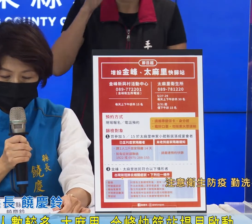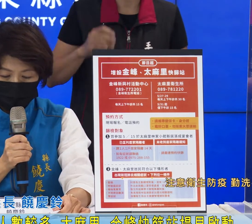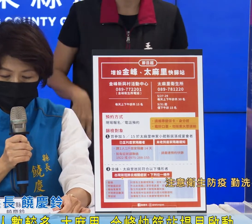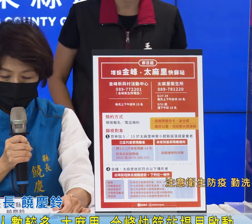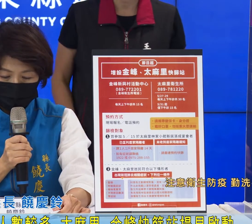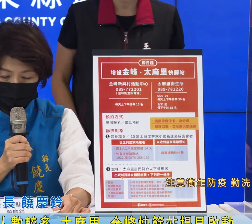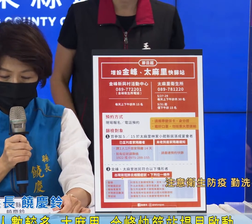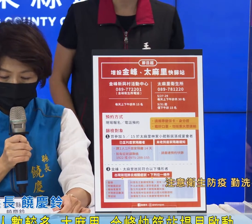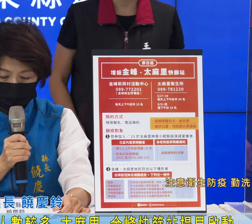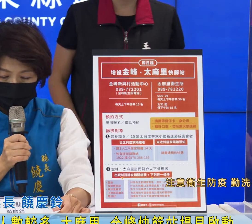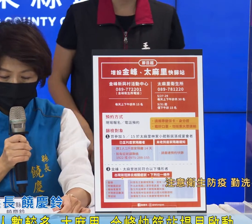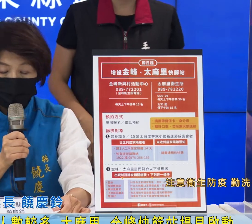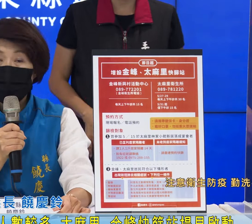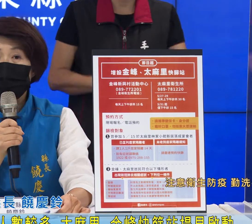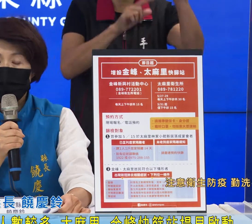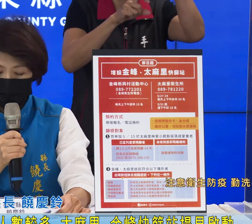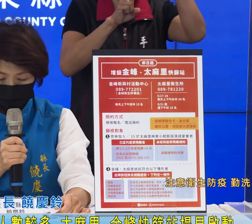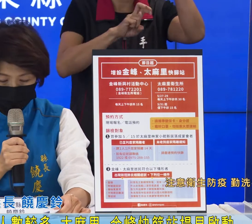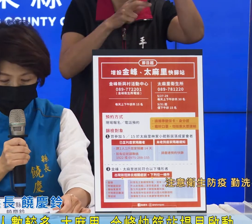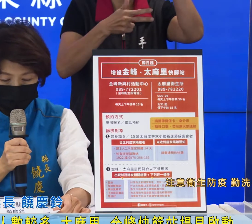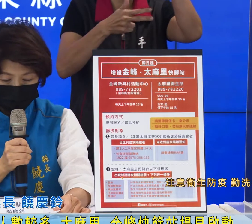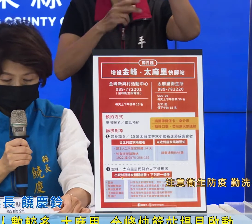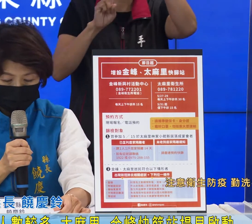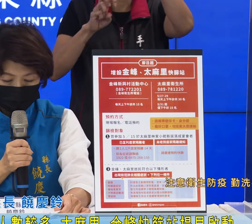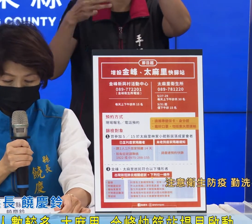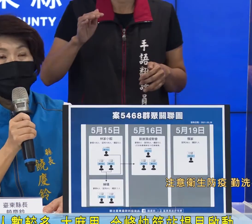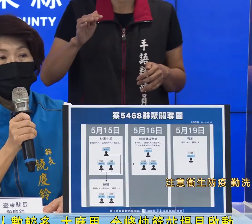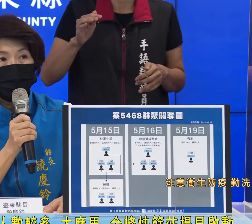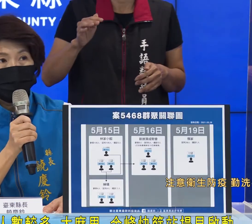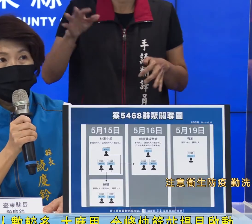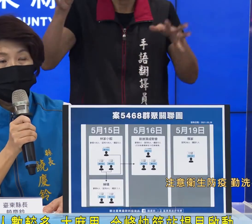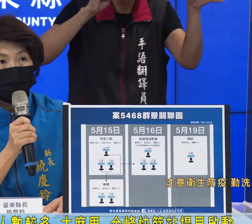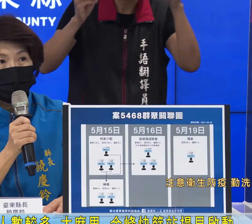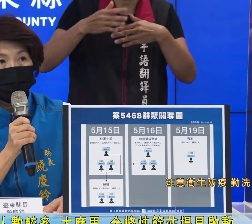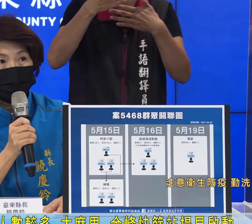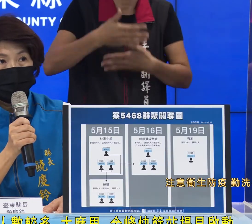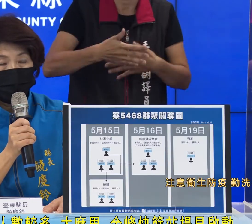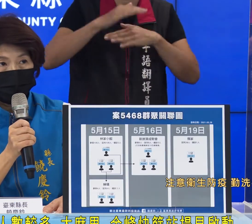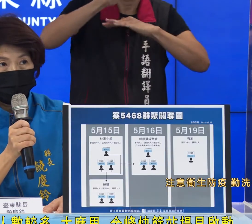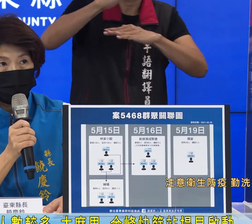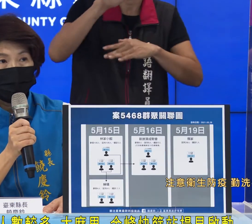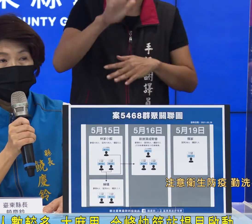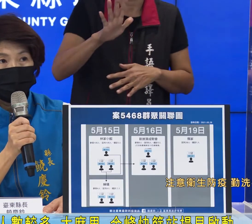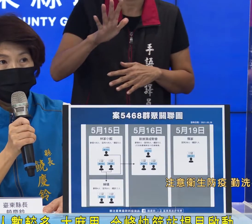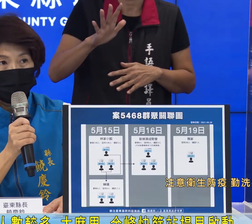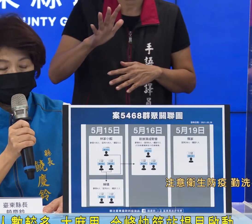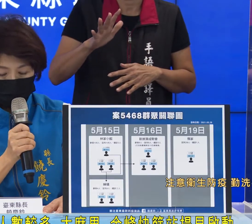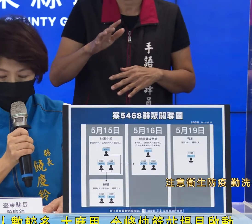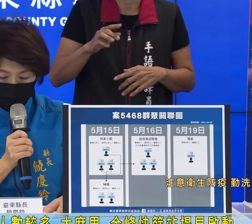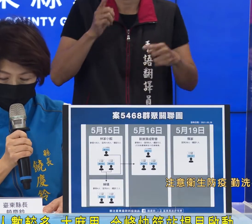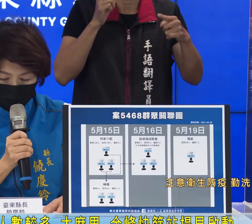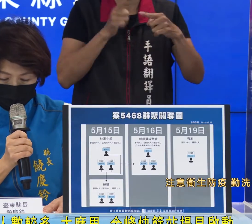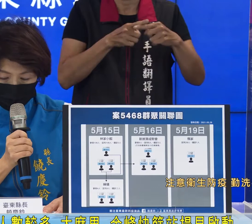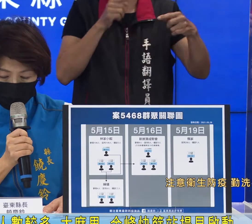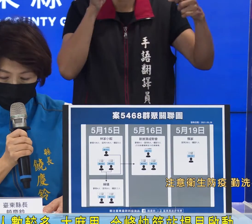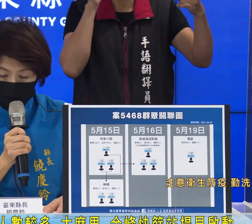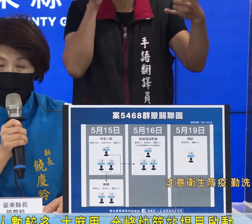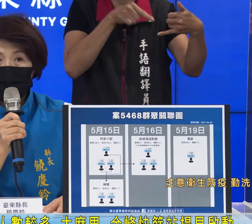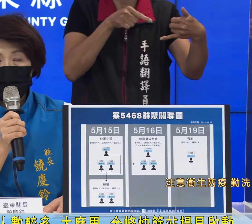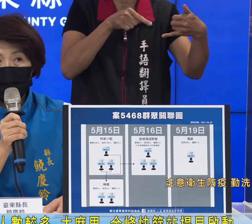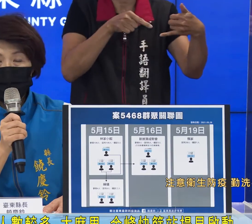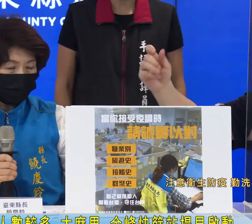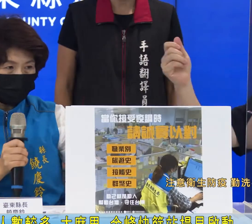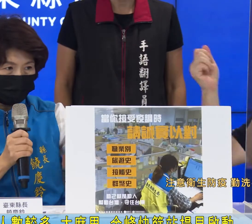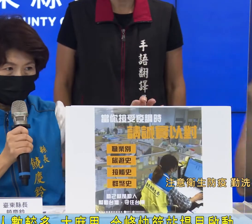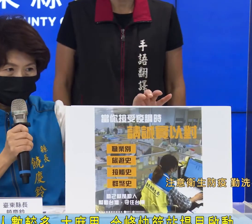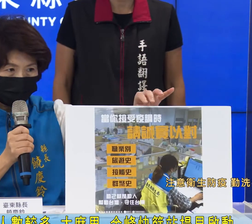27、28、29全天会供应15个名额。 曾经参与邻家小馆新居落成宴会者，已经被匡列的